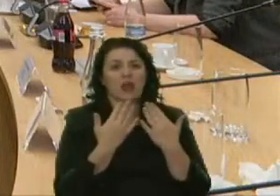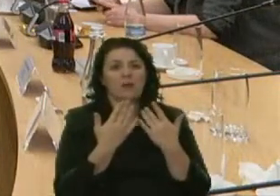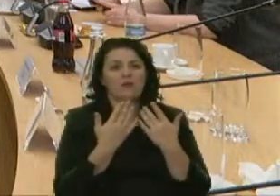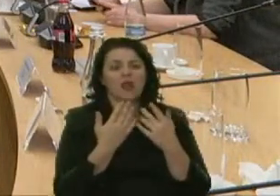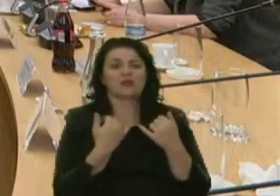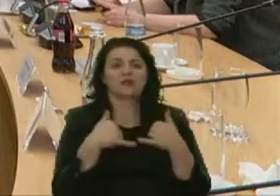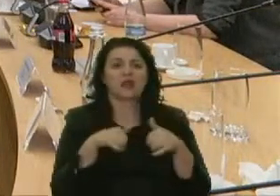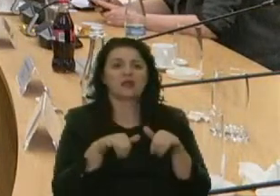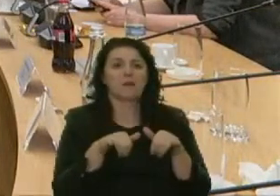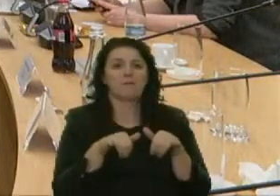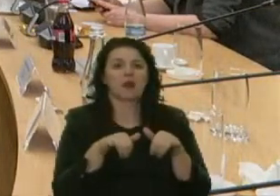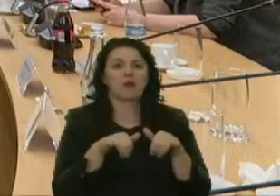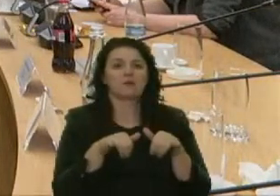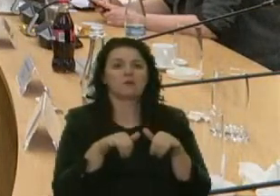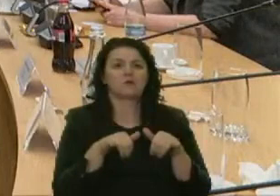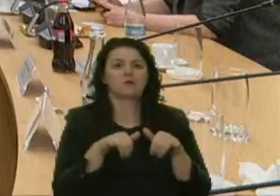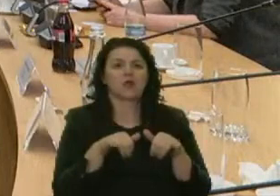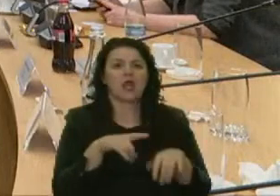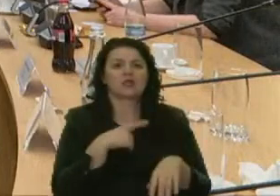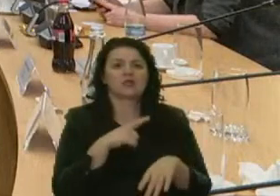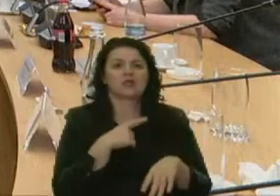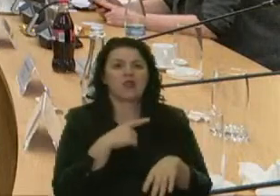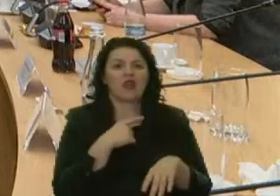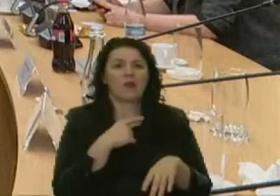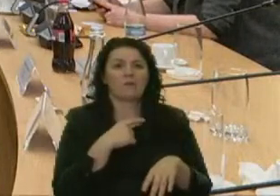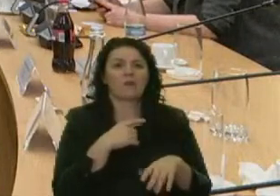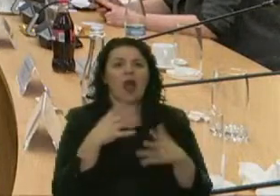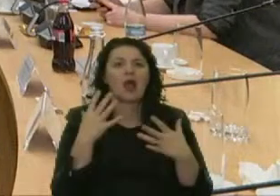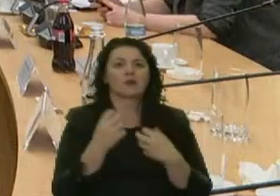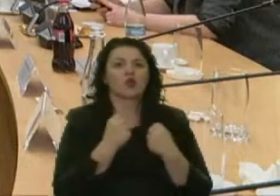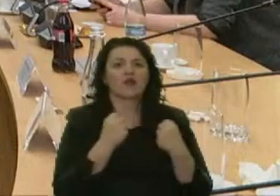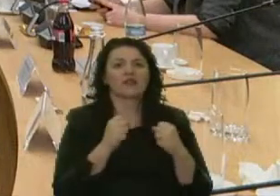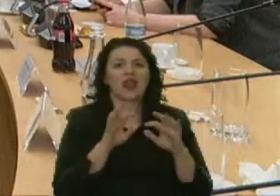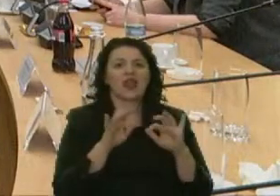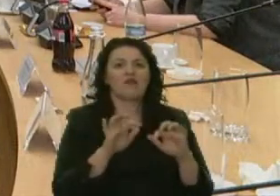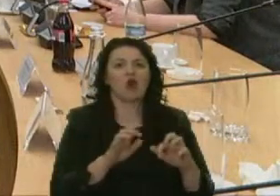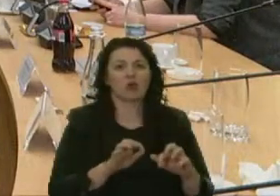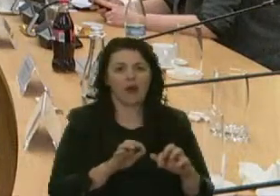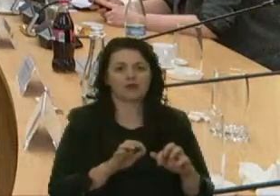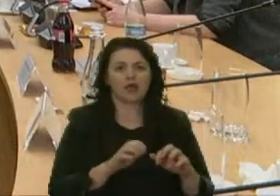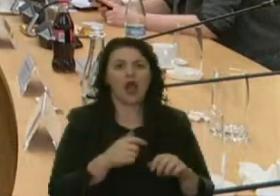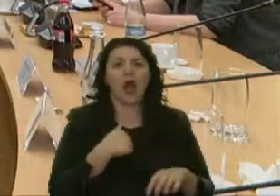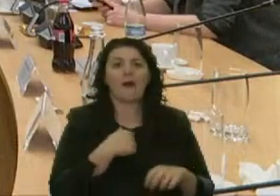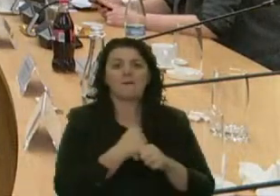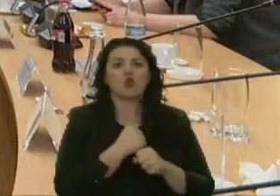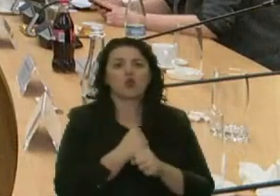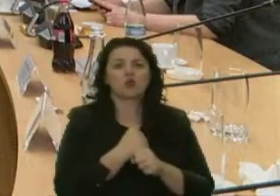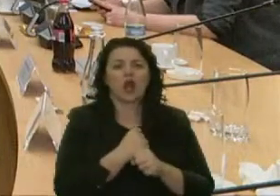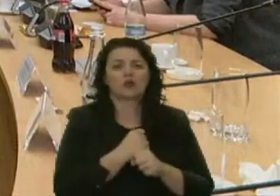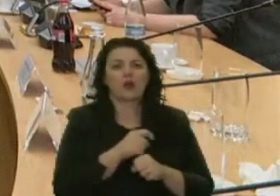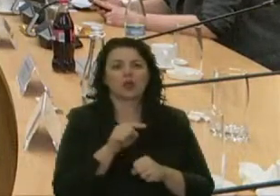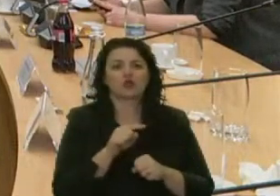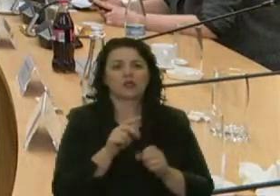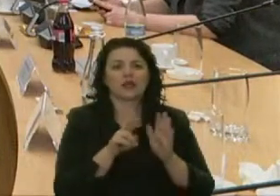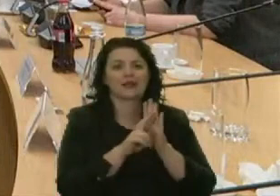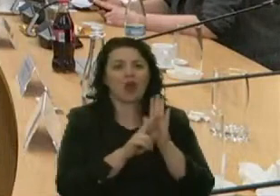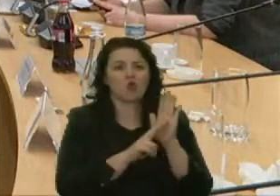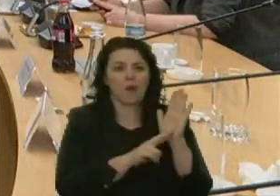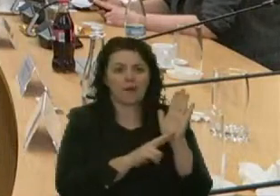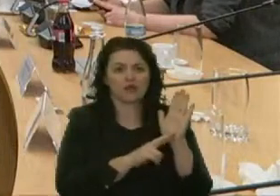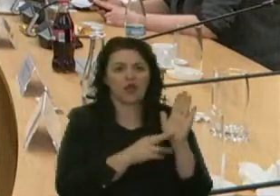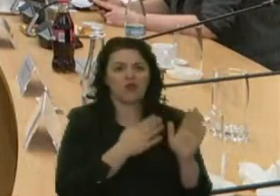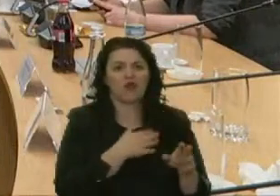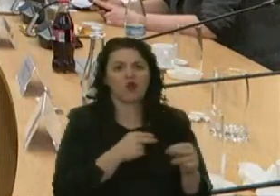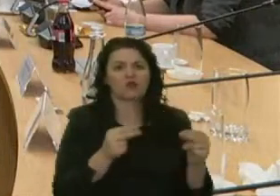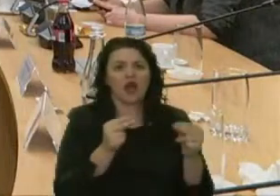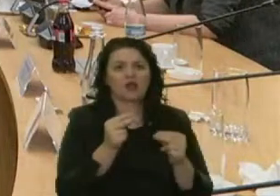întâmplă să să fiu absolvent de informatică așa plus am am lucrat pe pe acest regulament așa că aș vrea